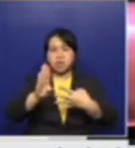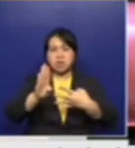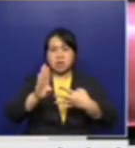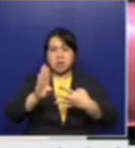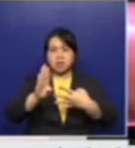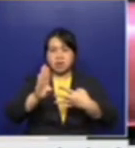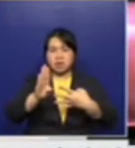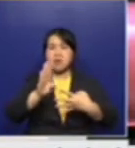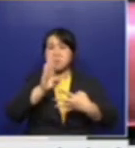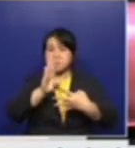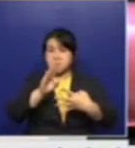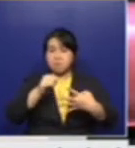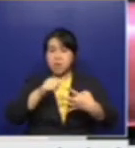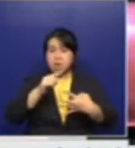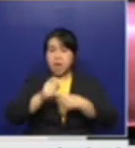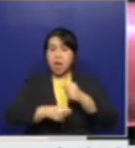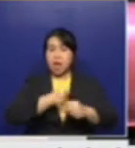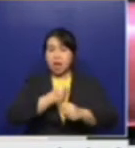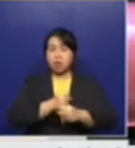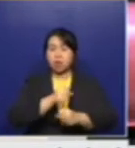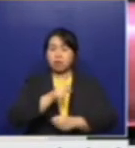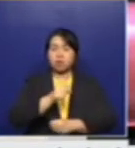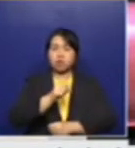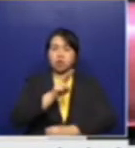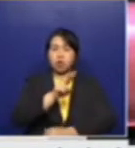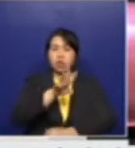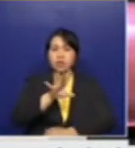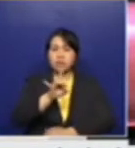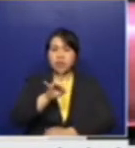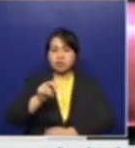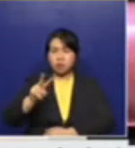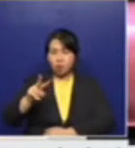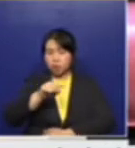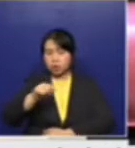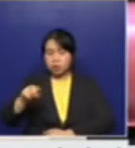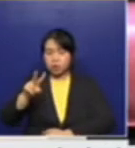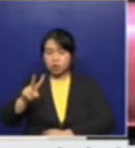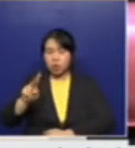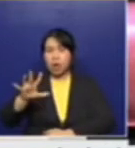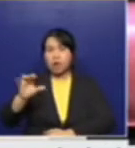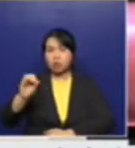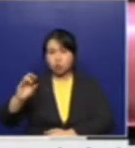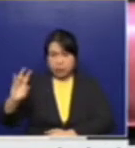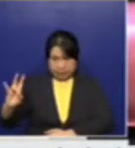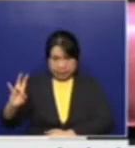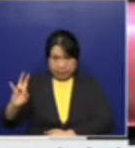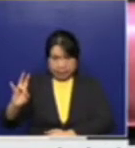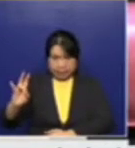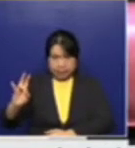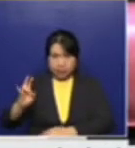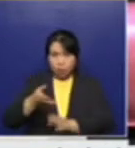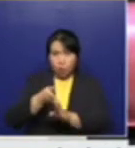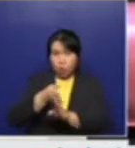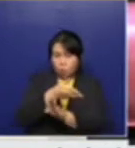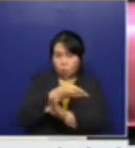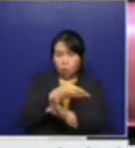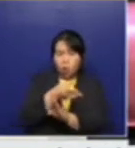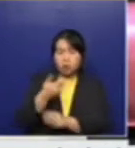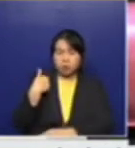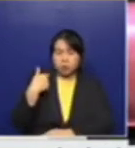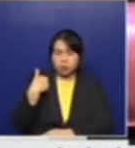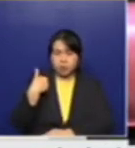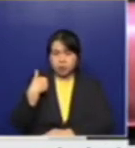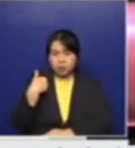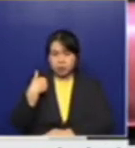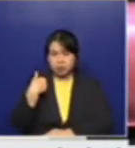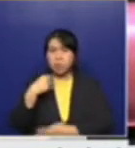Baby Boomer เกิดตั้งแต่2482จนถึง2507หรือก่อนหน้านั้นนิดหน่อยก็ถือว่าเป็นก่อนเ